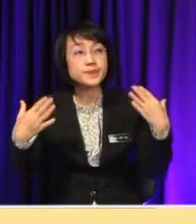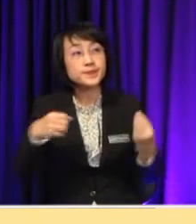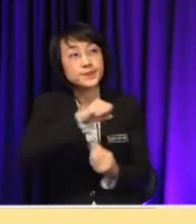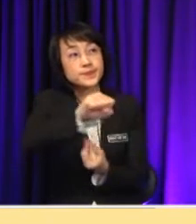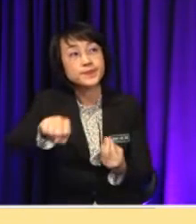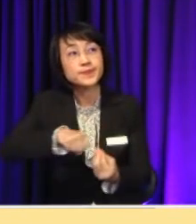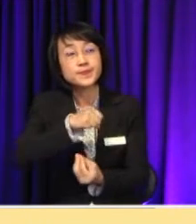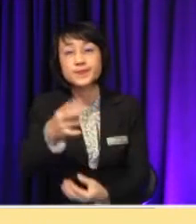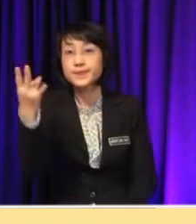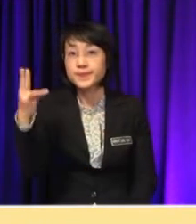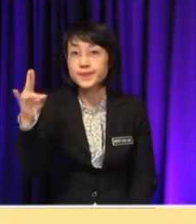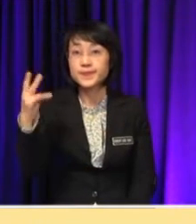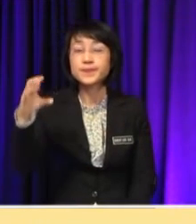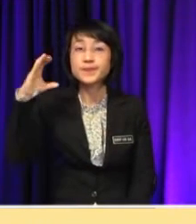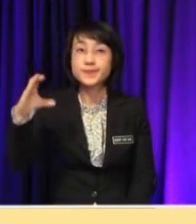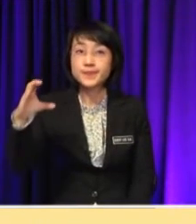kemudian